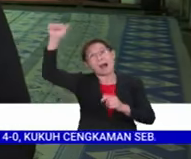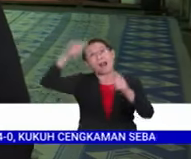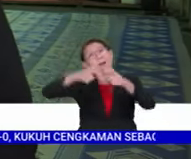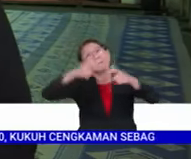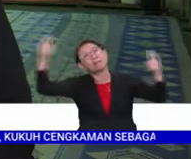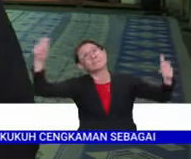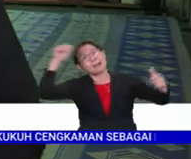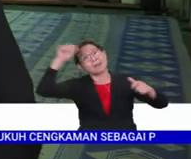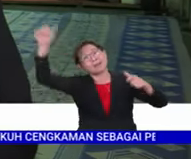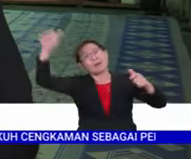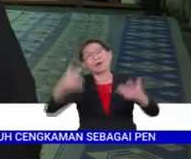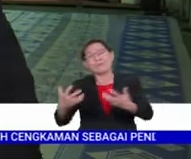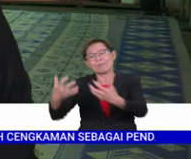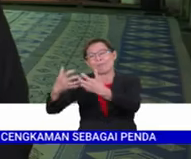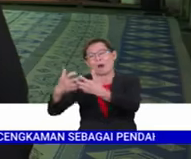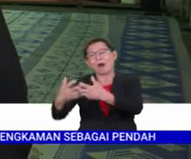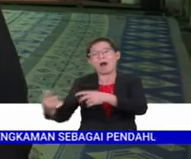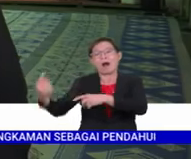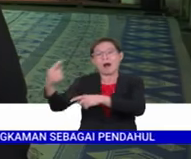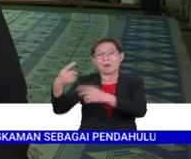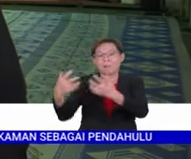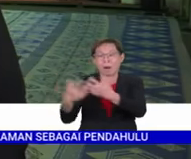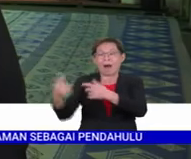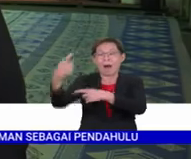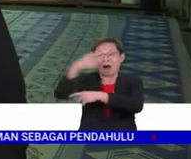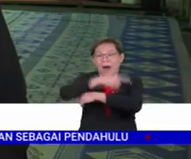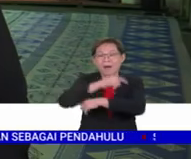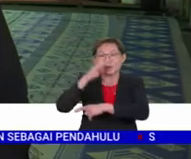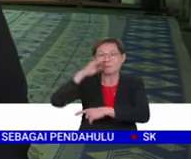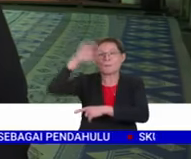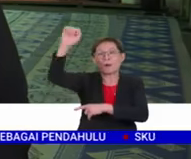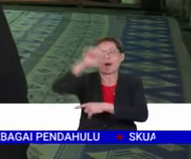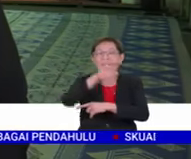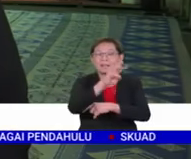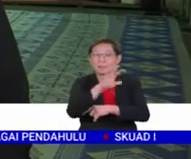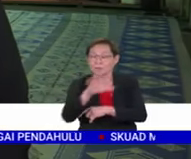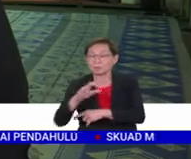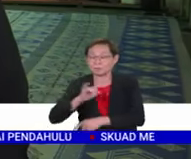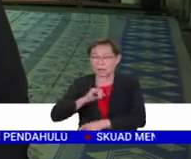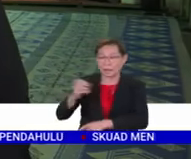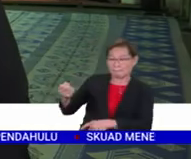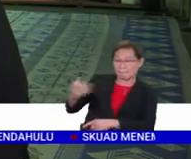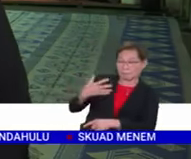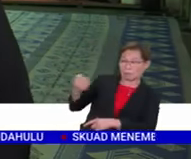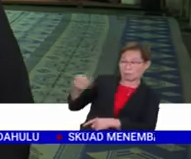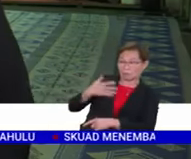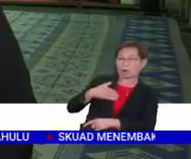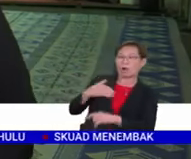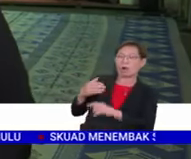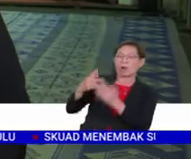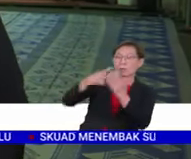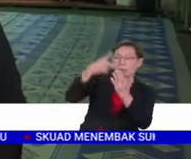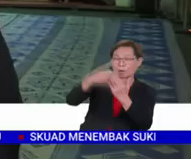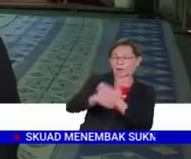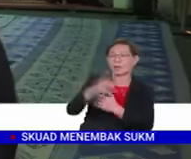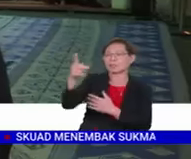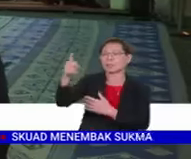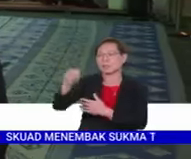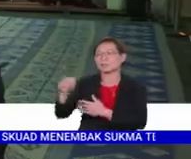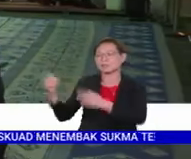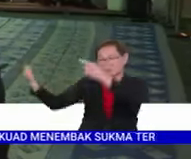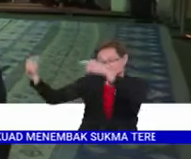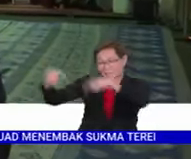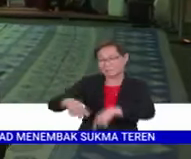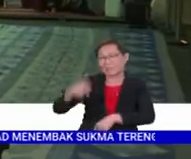bersempena dengan sambutan Hari Kemerdekaan ke-65. Dan saya turut dimaklumkan program ini turut dihadiri oleh Ketua Menteri Datuk Seri Sulaiman Mak